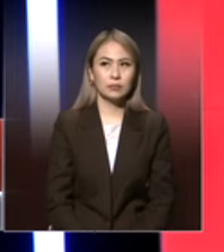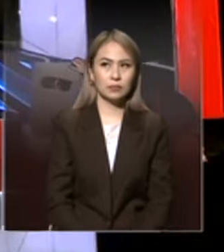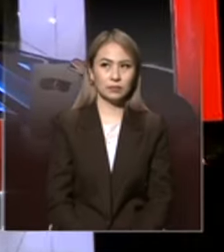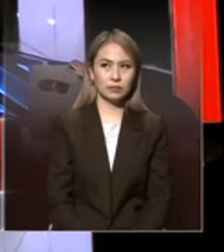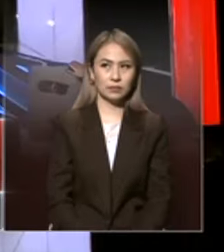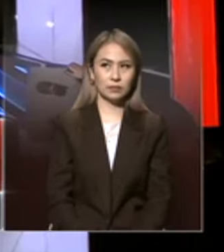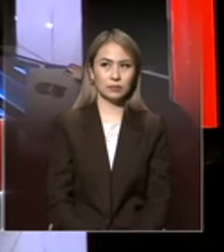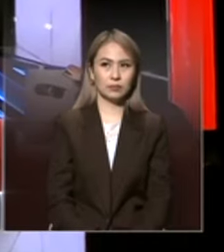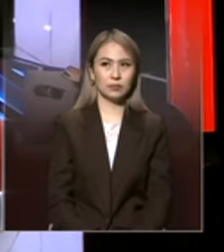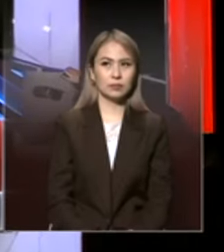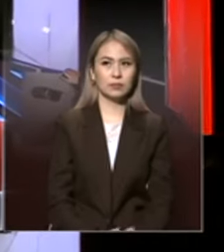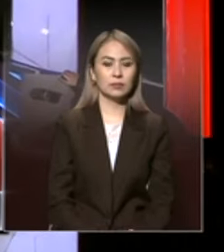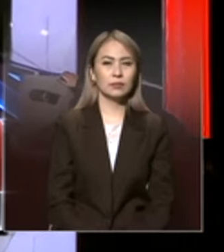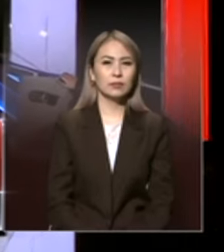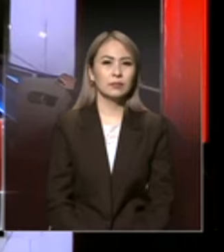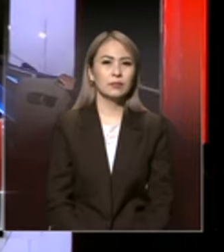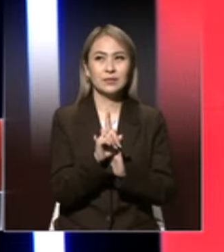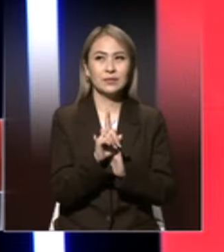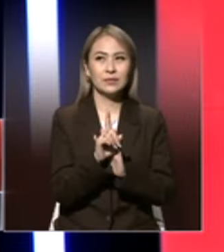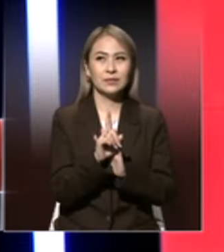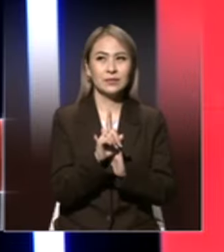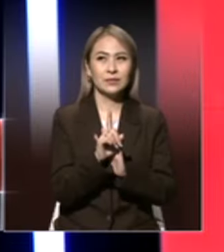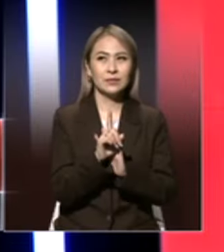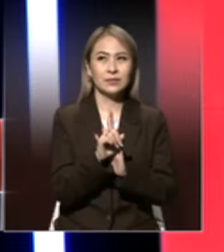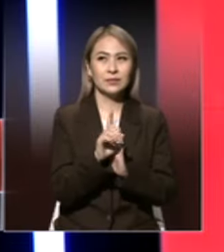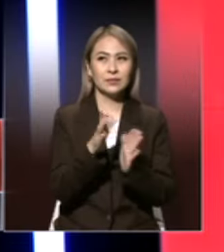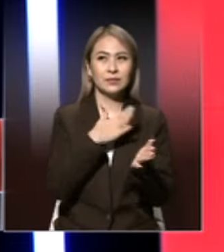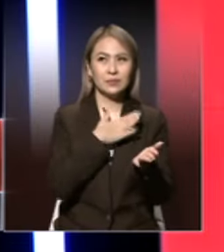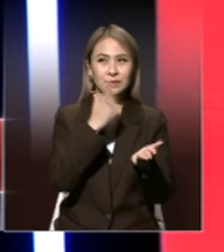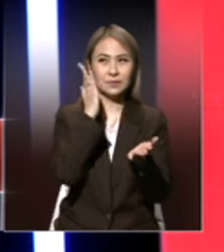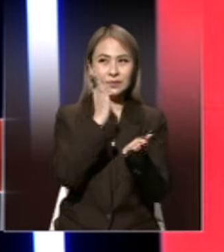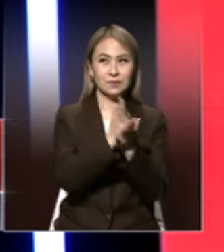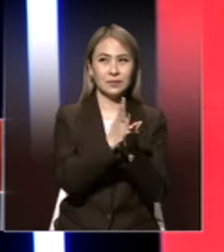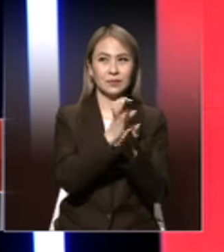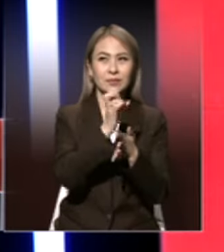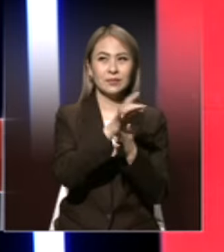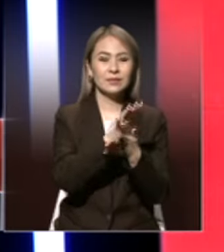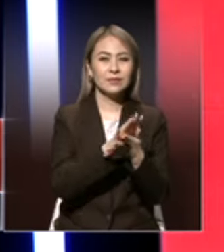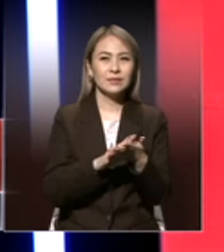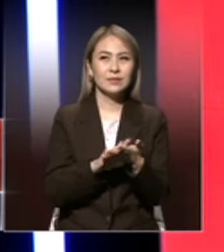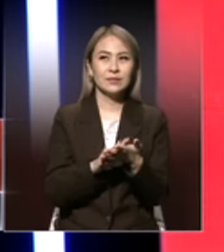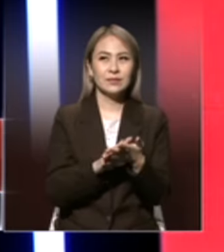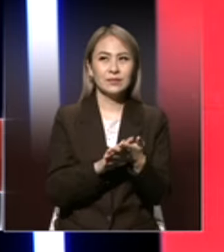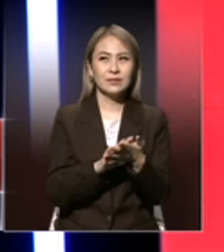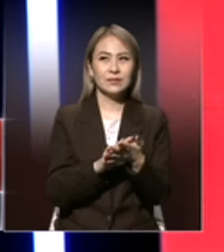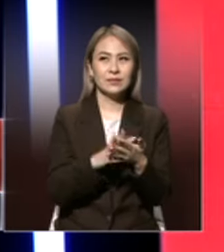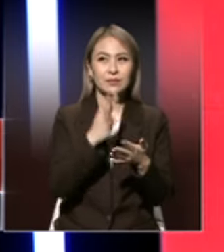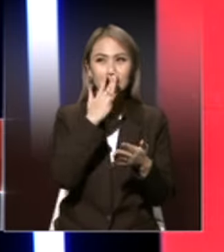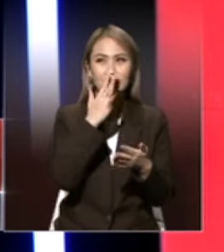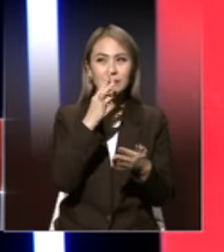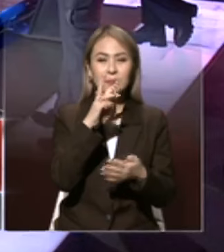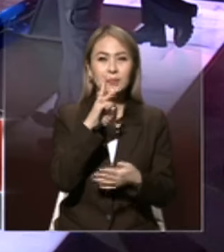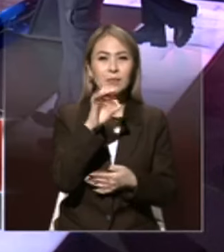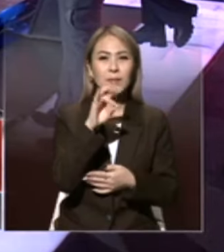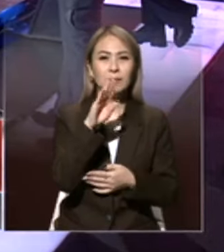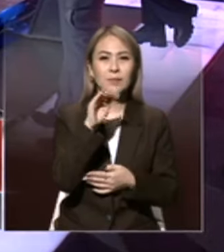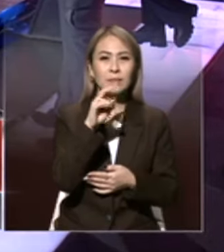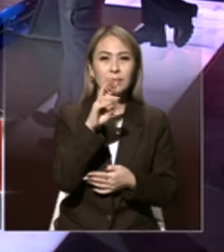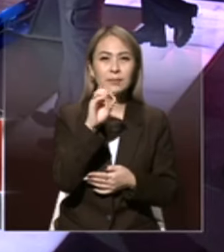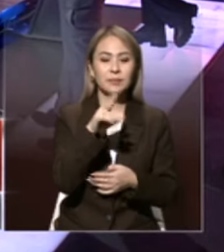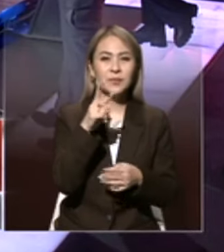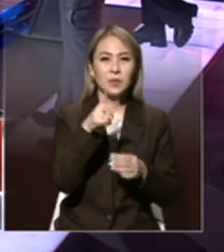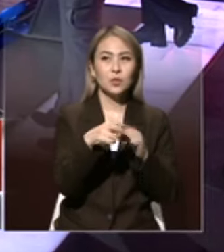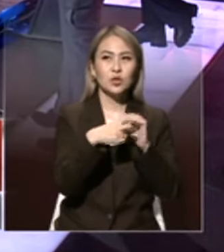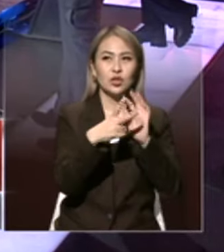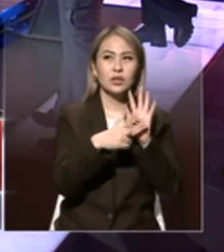иә, тағы үзіліс. Біз эфирдеміз, жалғастыра беріңіз. Осы ұлттық менталитетке қатысты ой. 2017